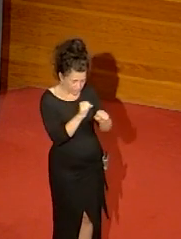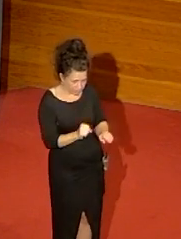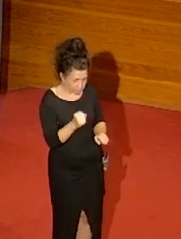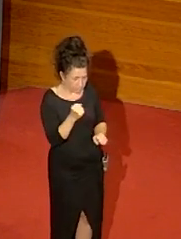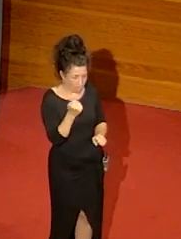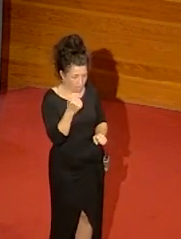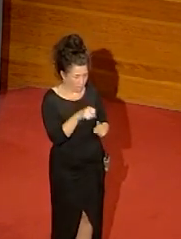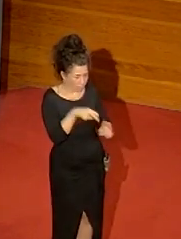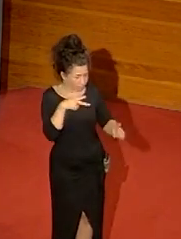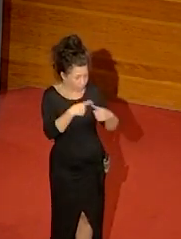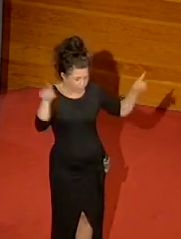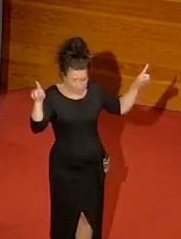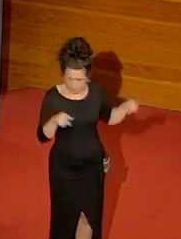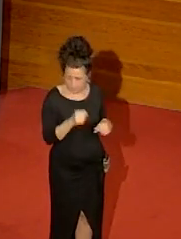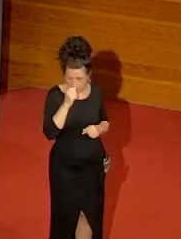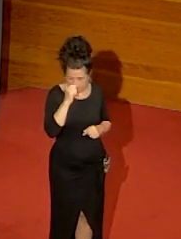dute.